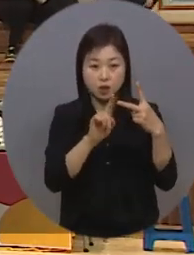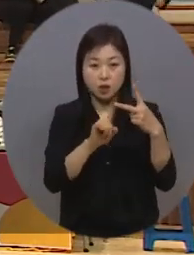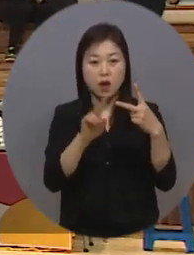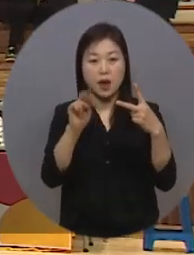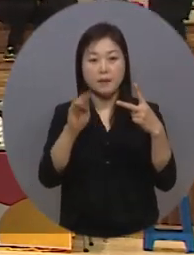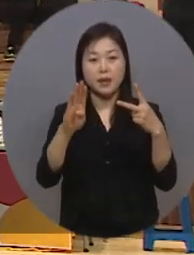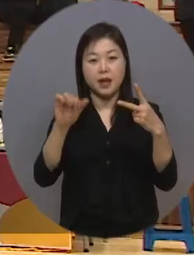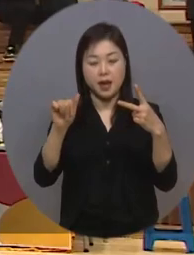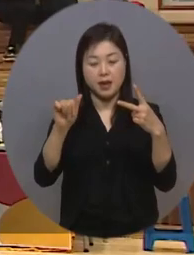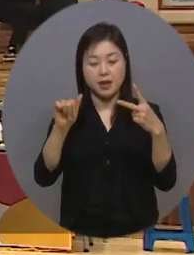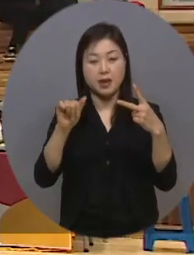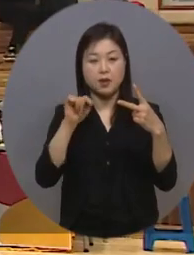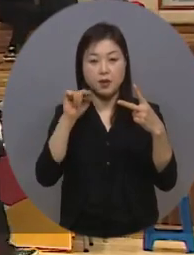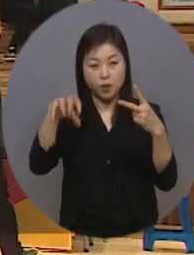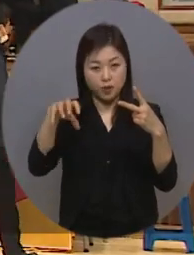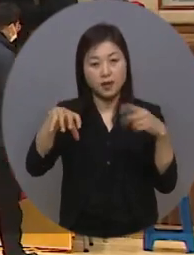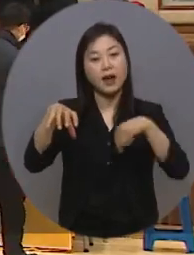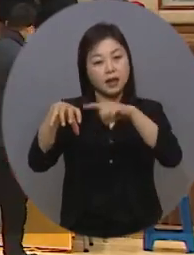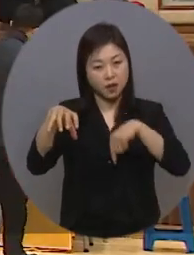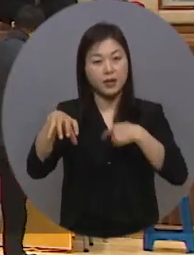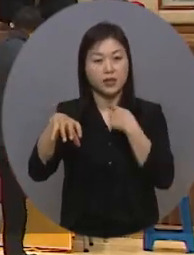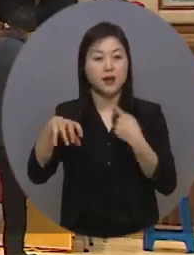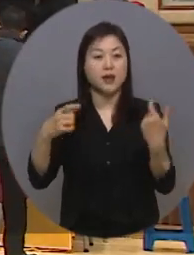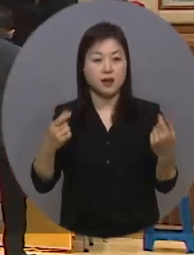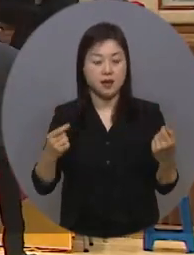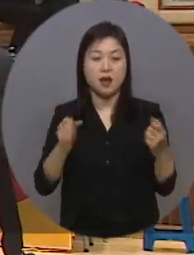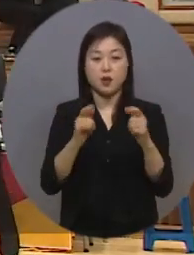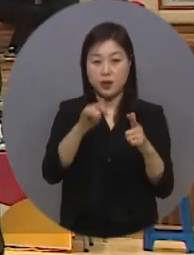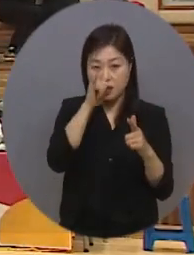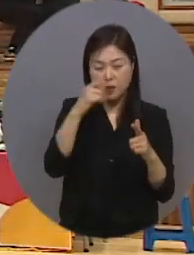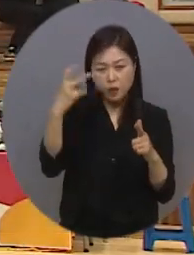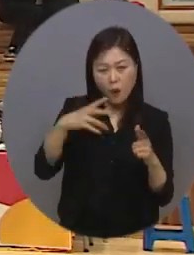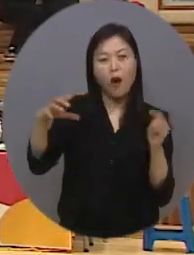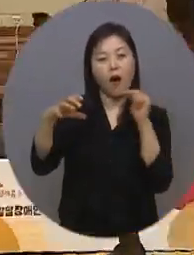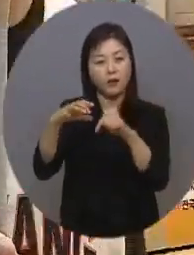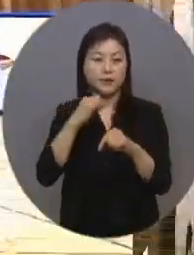왔는데 또 기회가 된다면 거기를 한 번 더 가고 싶습니다.